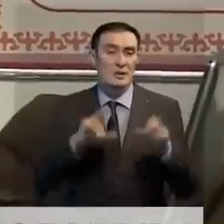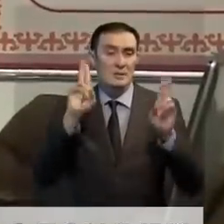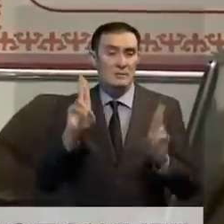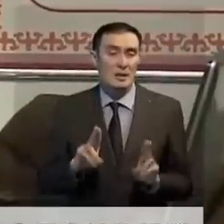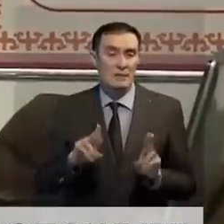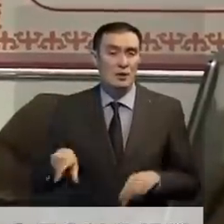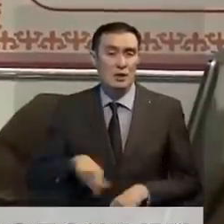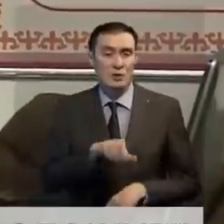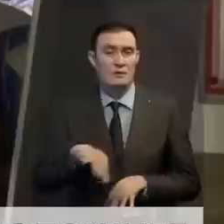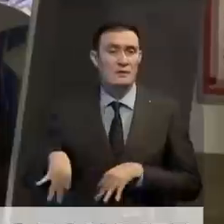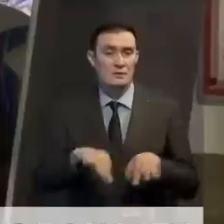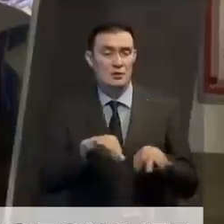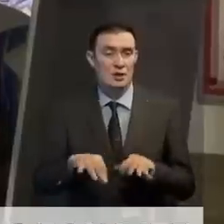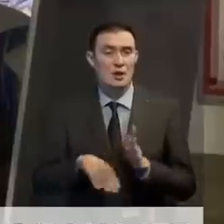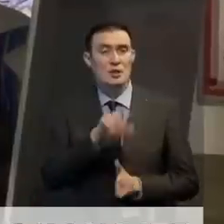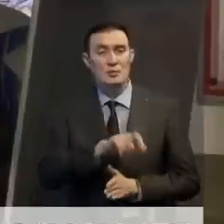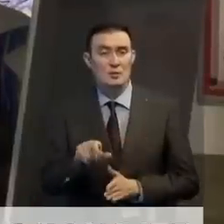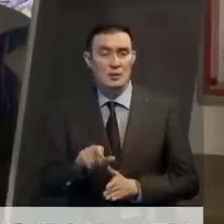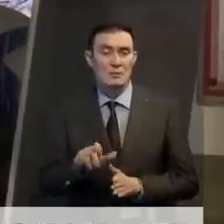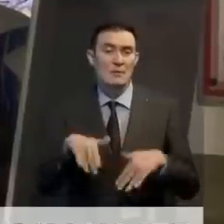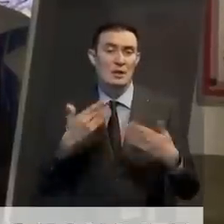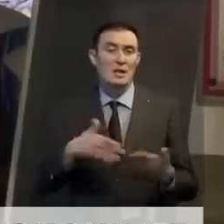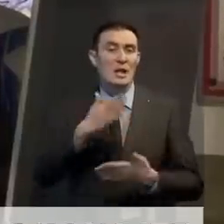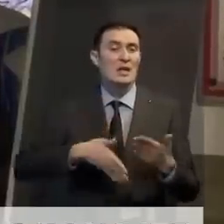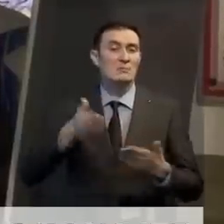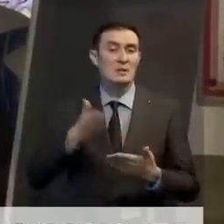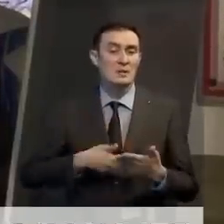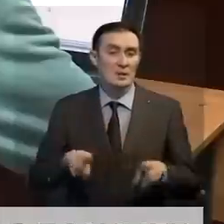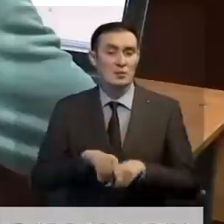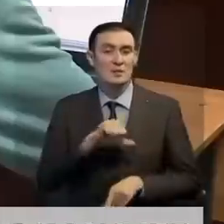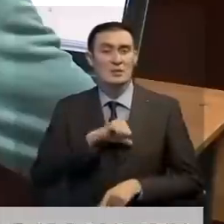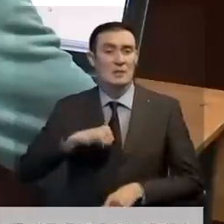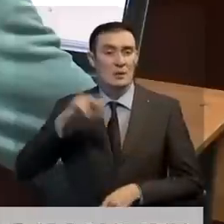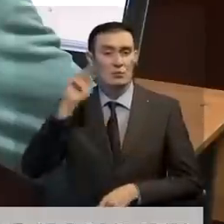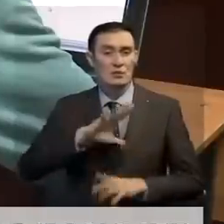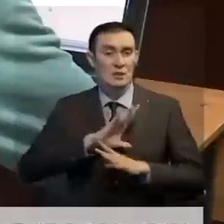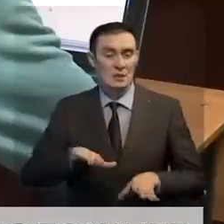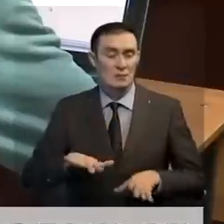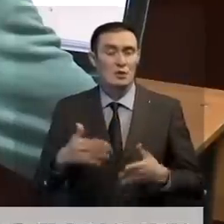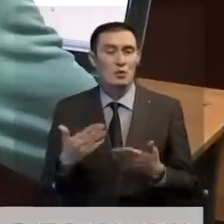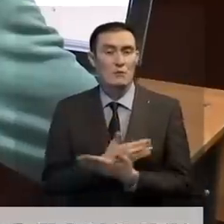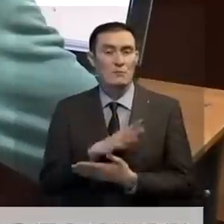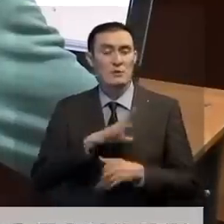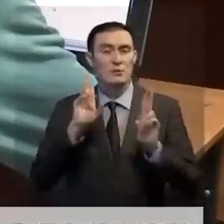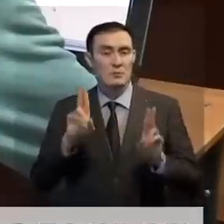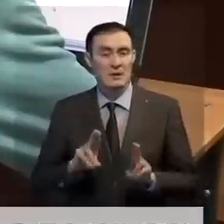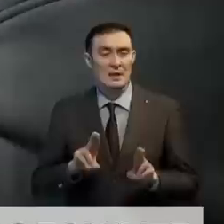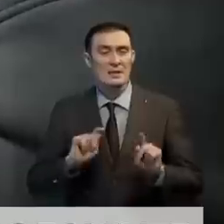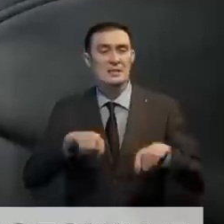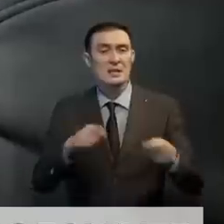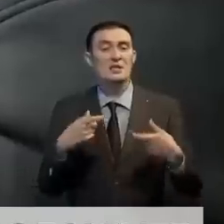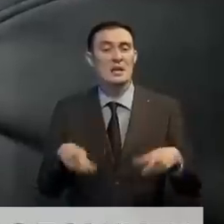и правила дорожного движения. Мажилисмены предложили отменить способ самообучения и разработать новый порядок сдачи